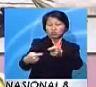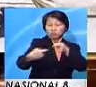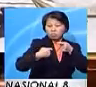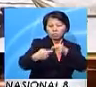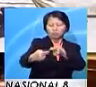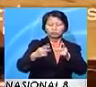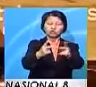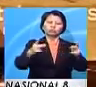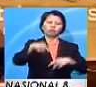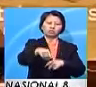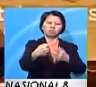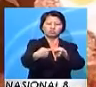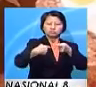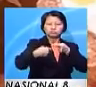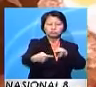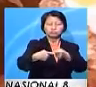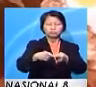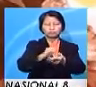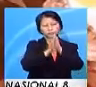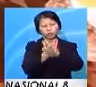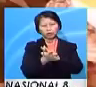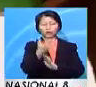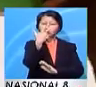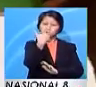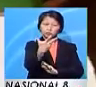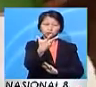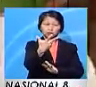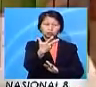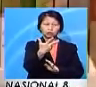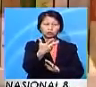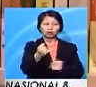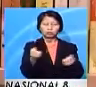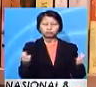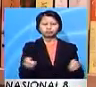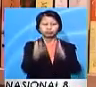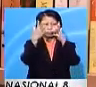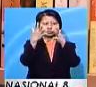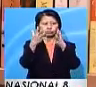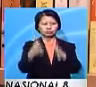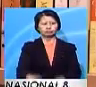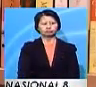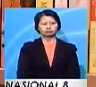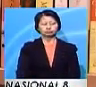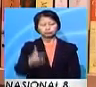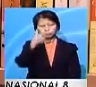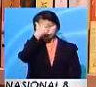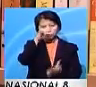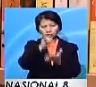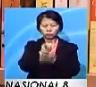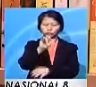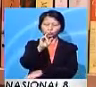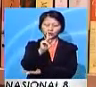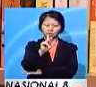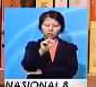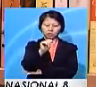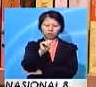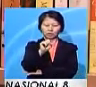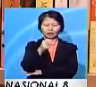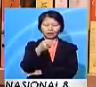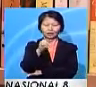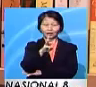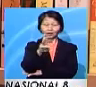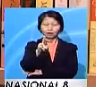di wilayah Kashmir sehingga menyebabkan tiga peperangan tercetus. Jadi sebab itu dikatakan isu Kashmir ini walaupun